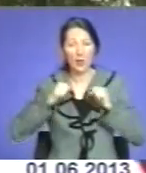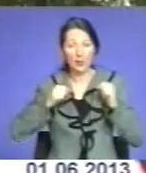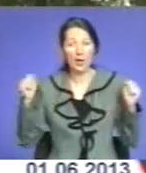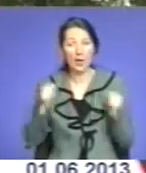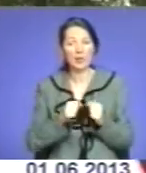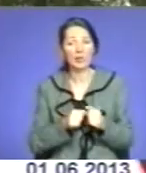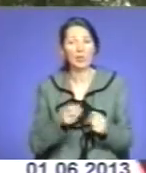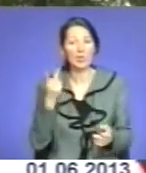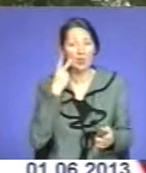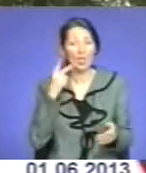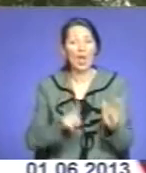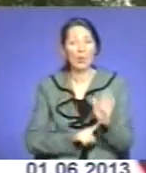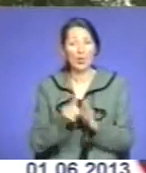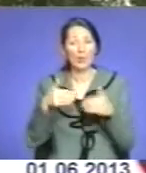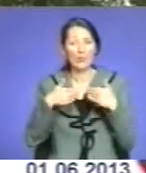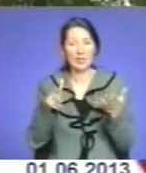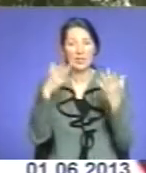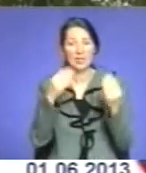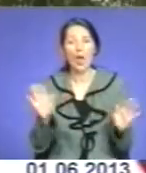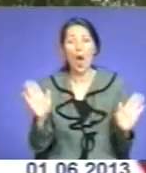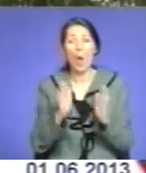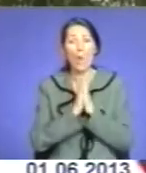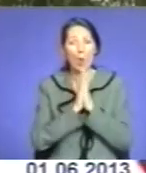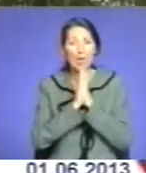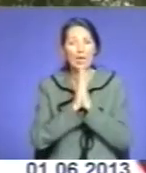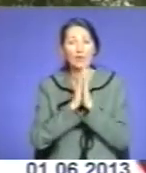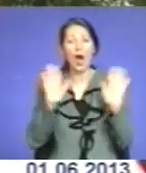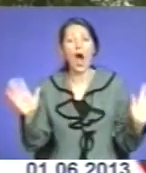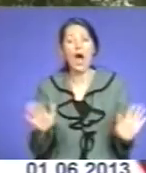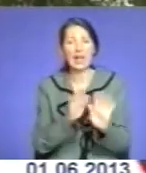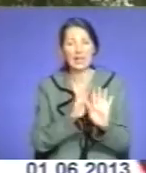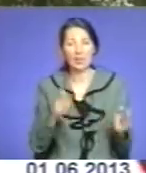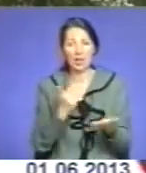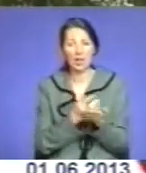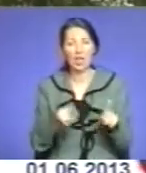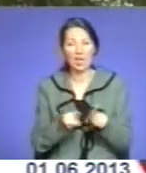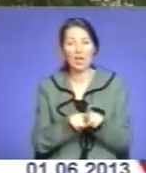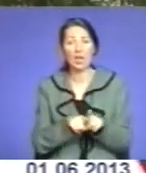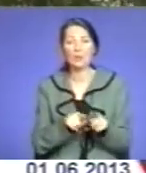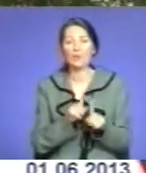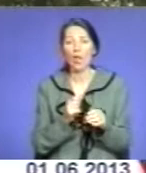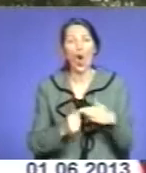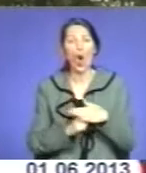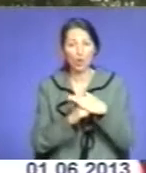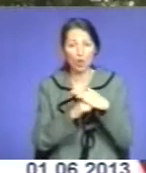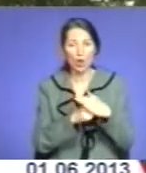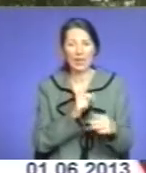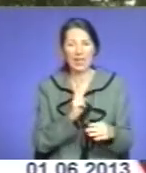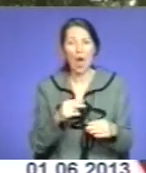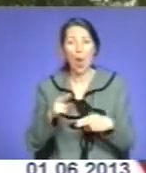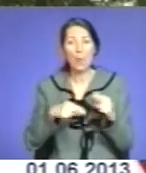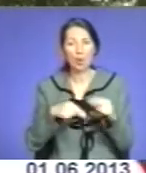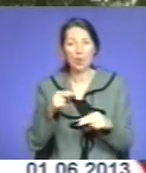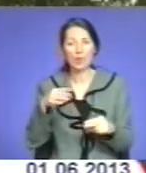відкриття дня з молитви, з гімнів. Ну, тобто є такі певні основи, на яких будується. І